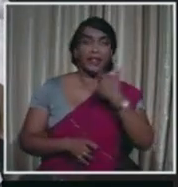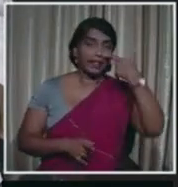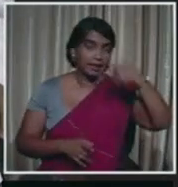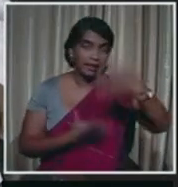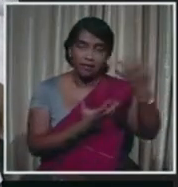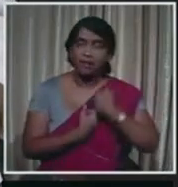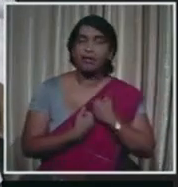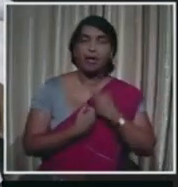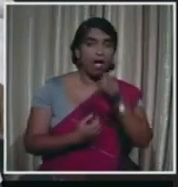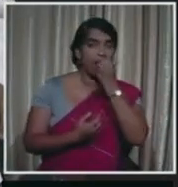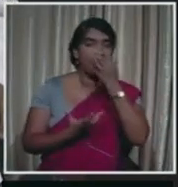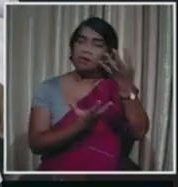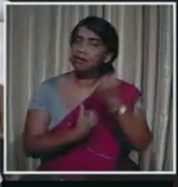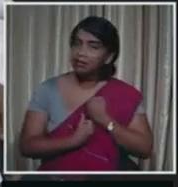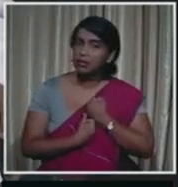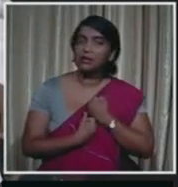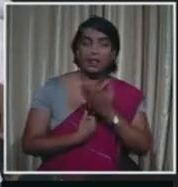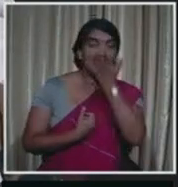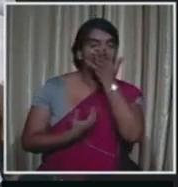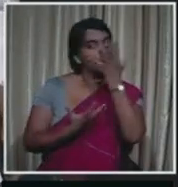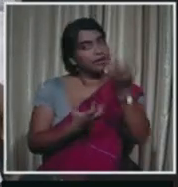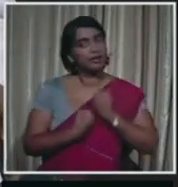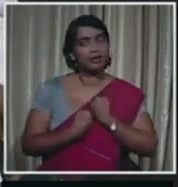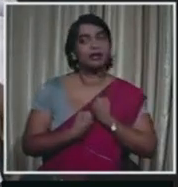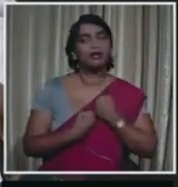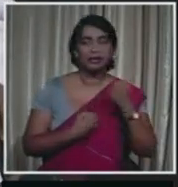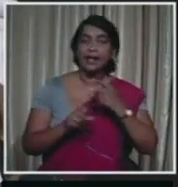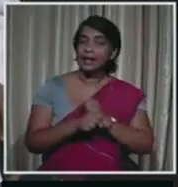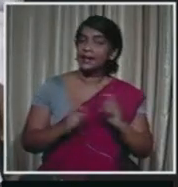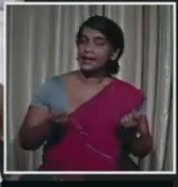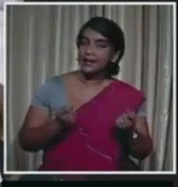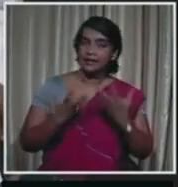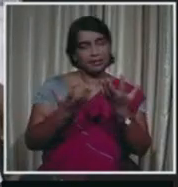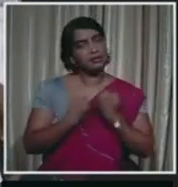ගන්න හාල් ටික ගන්න සීනි ටික ගන්න ගෑස් ටික ගන්න